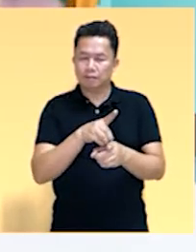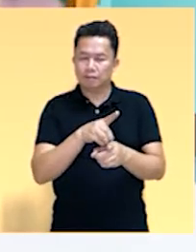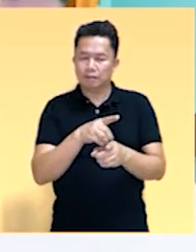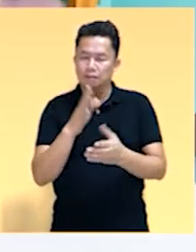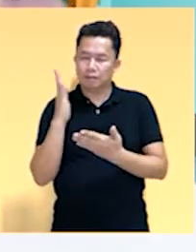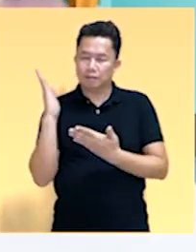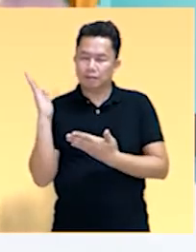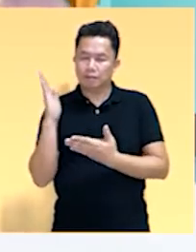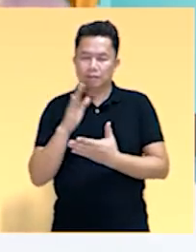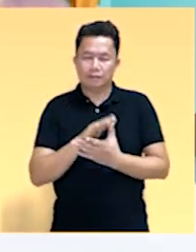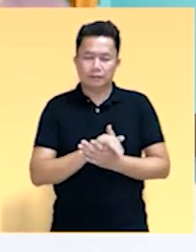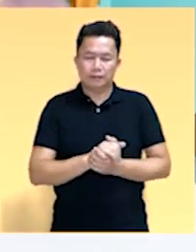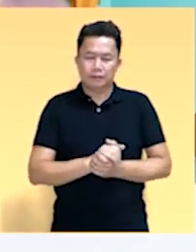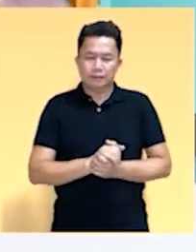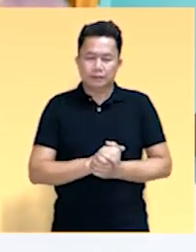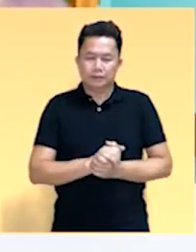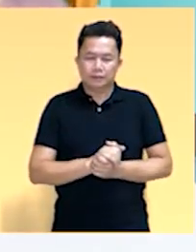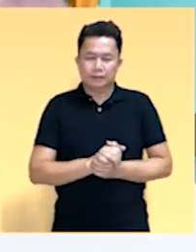bata?